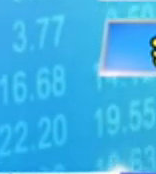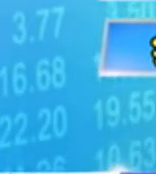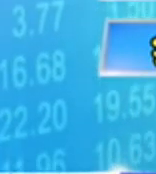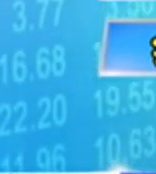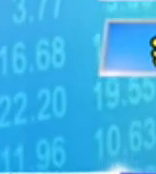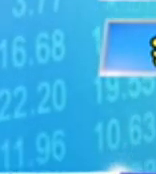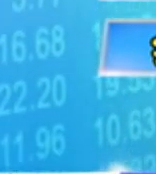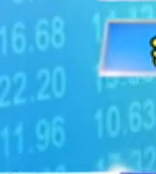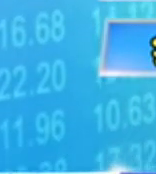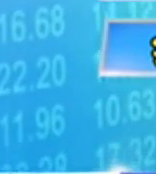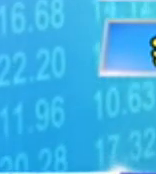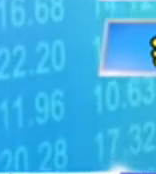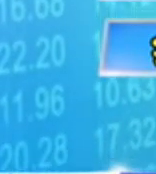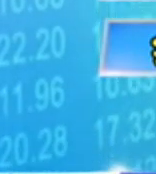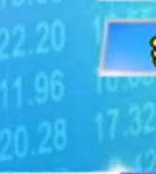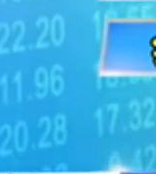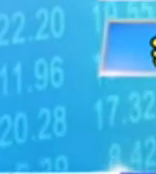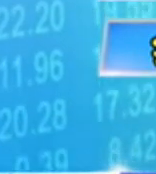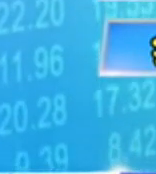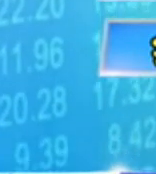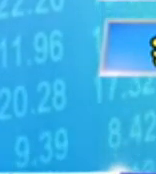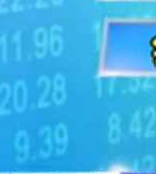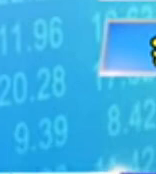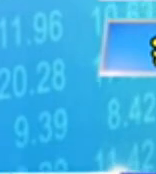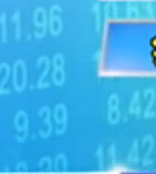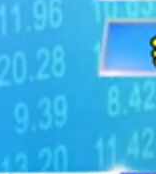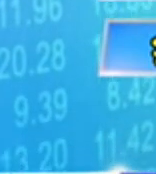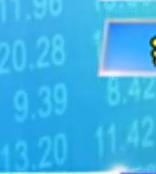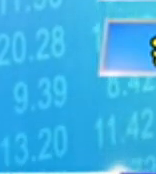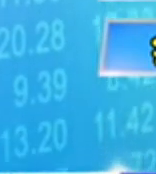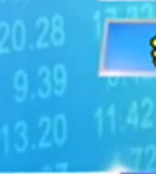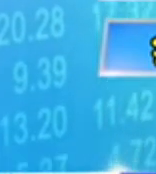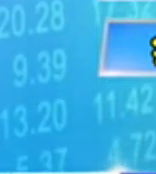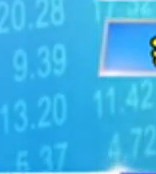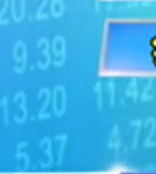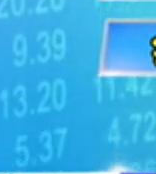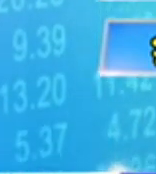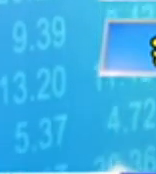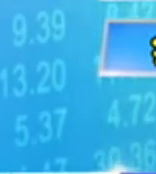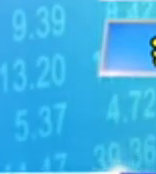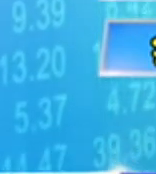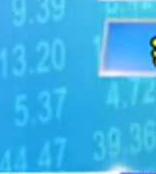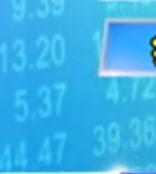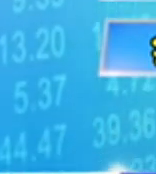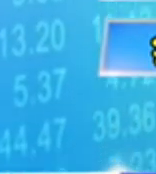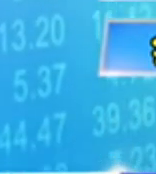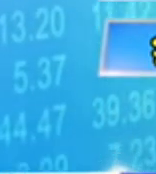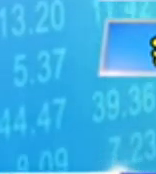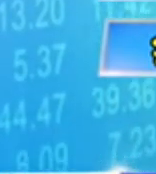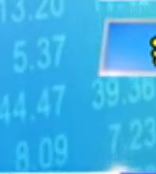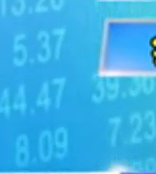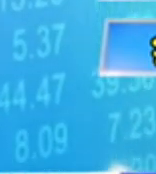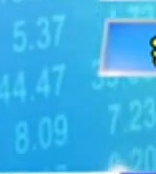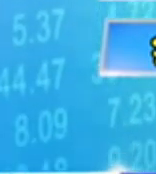ที่ 21,050 บาทขายออกอยู่ที่บาทละ 21,150 บาทส่วนทองรูปพรรณขายออกอยู่